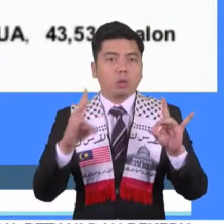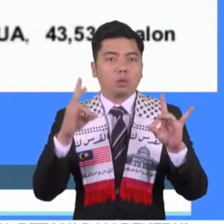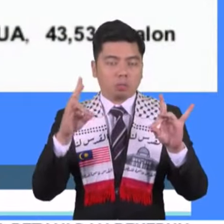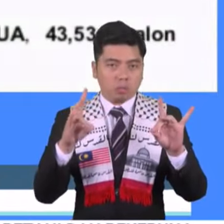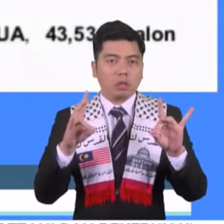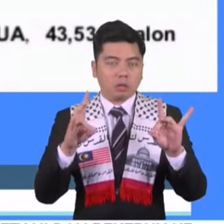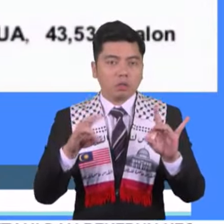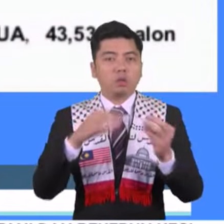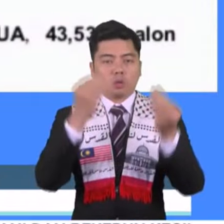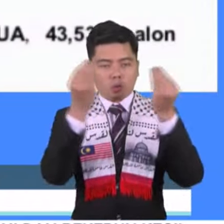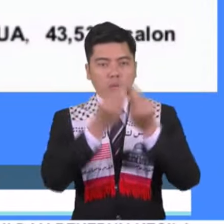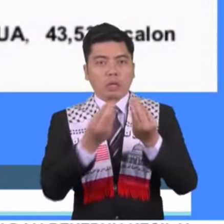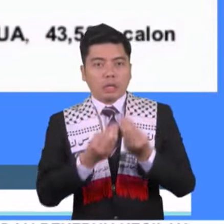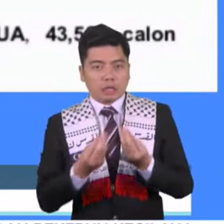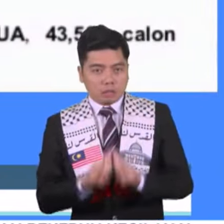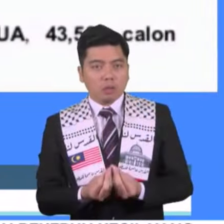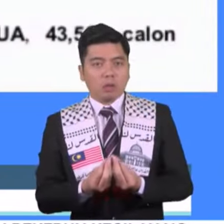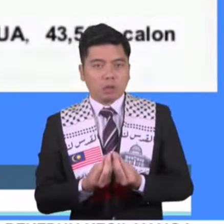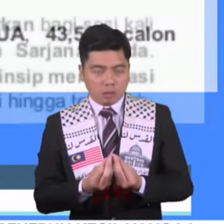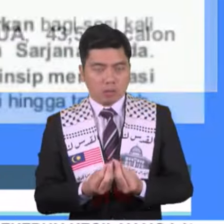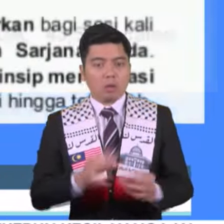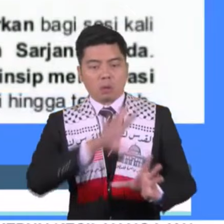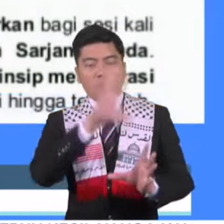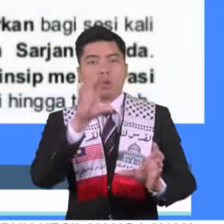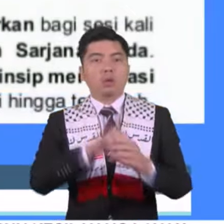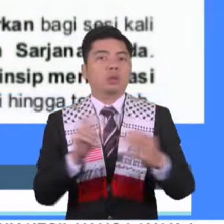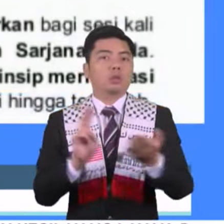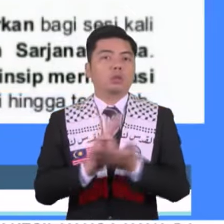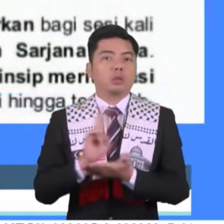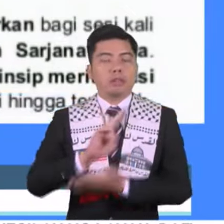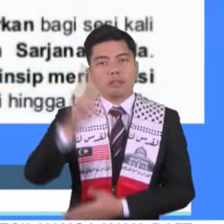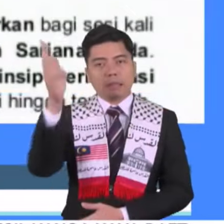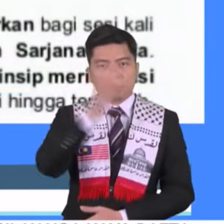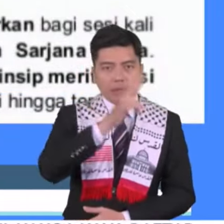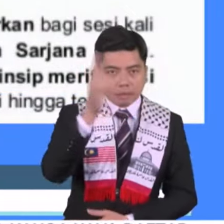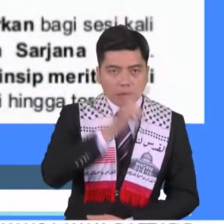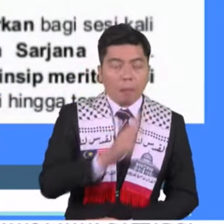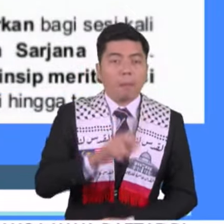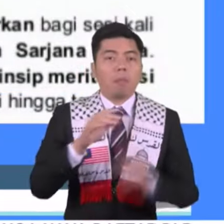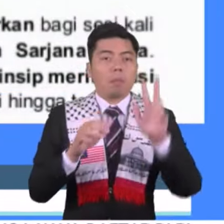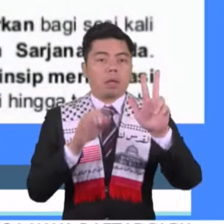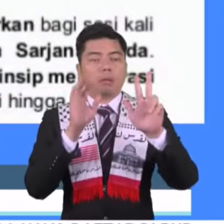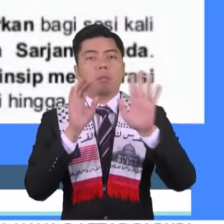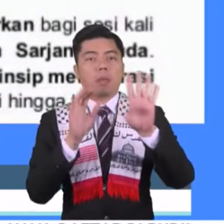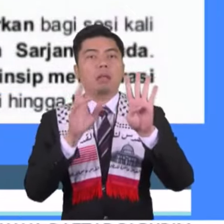83,667 daripada keseluruhan penawaran membabitkan universiti awam,